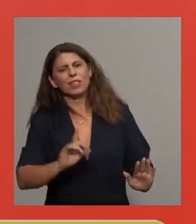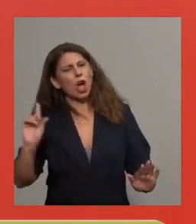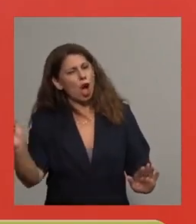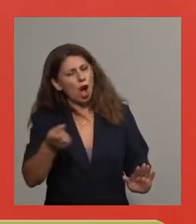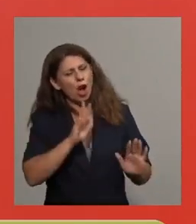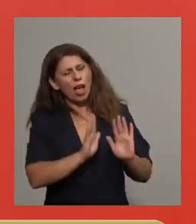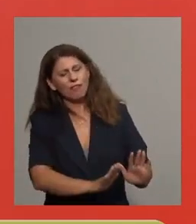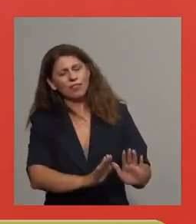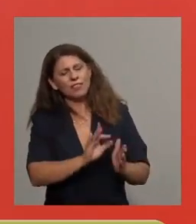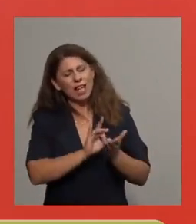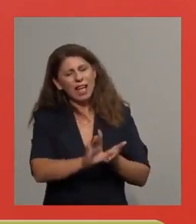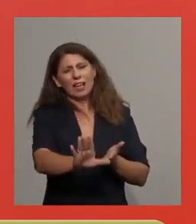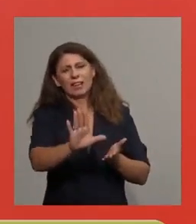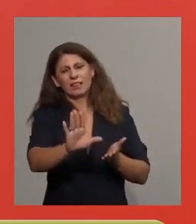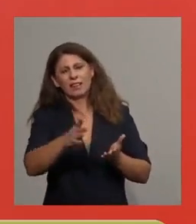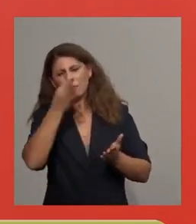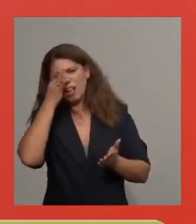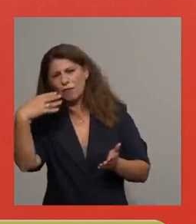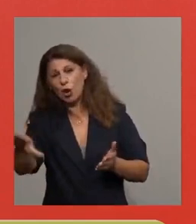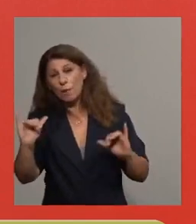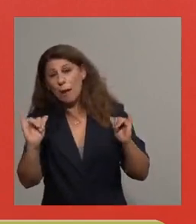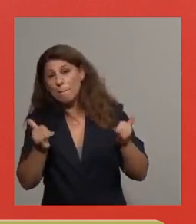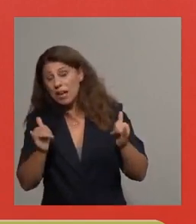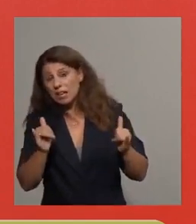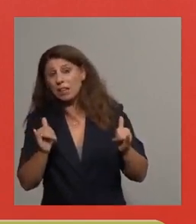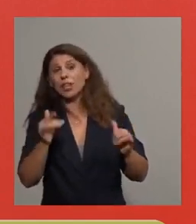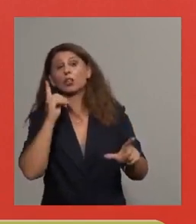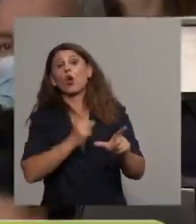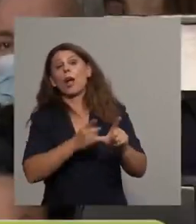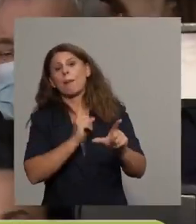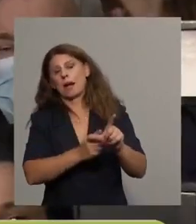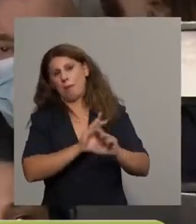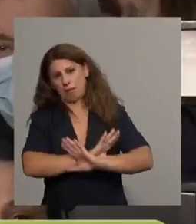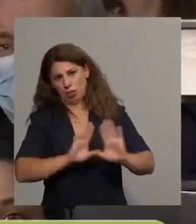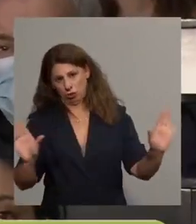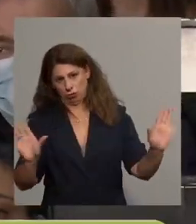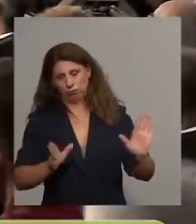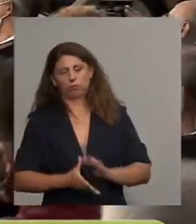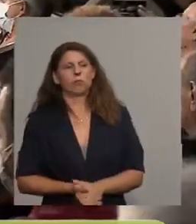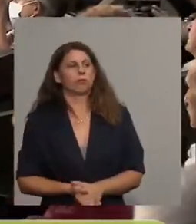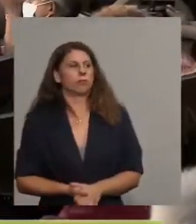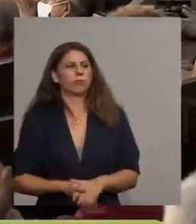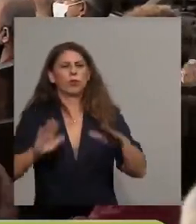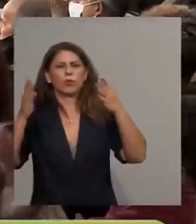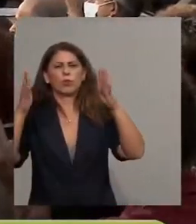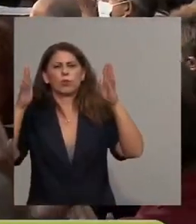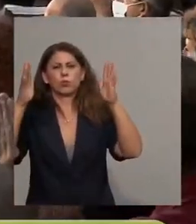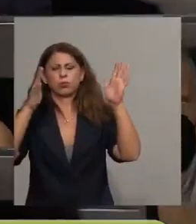σας έξω από τα βρώμικα παιχνίδια σας το ΚΚΕ.